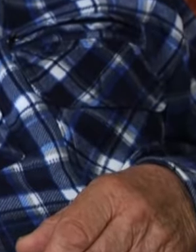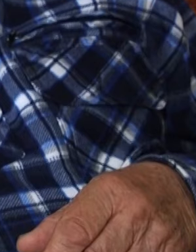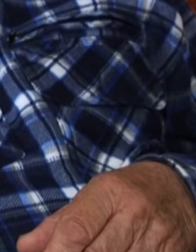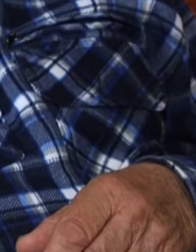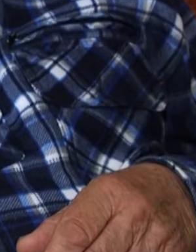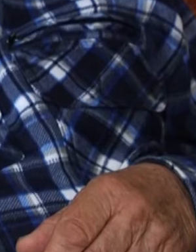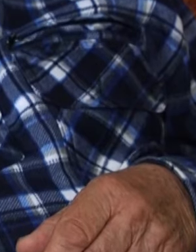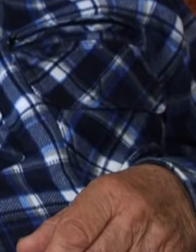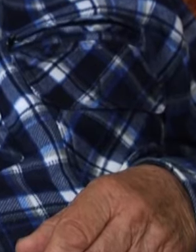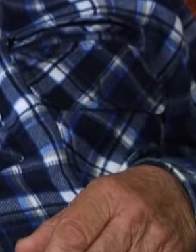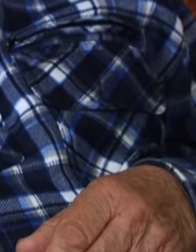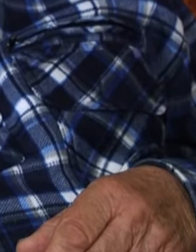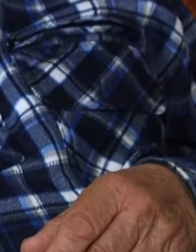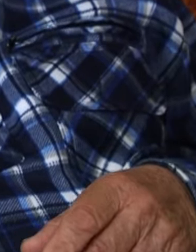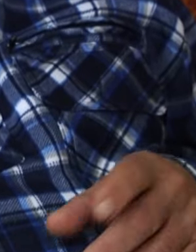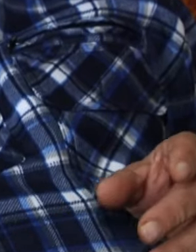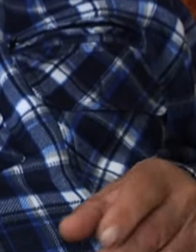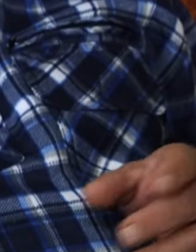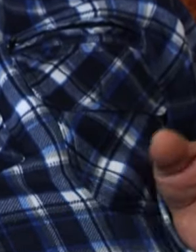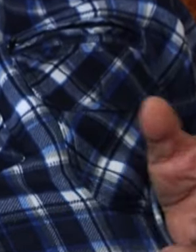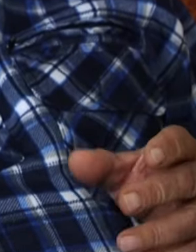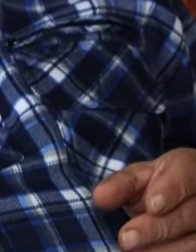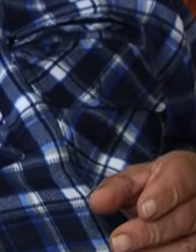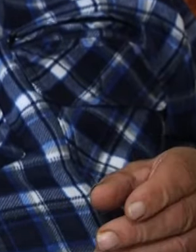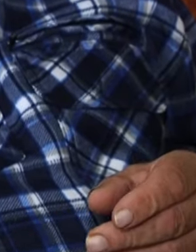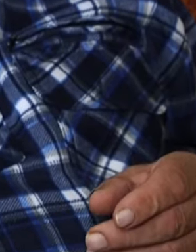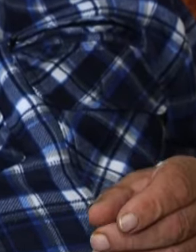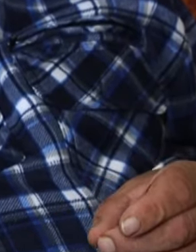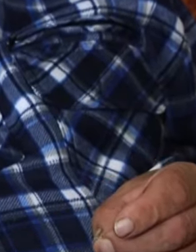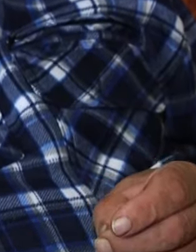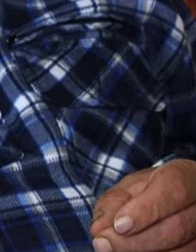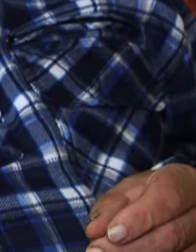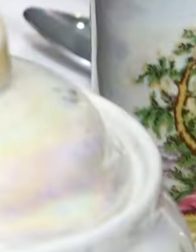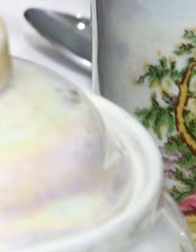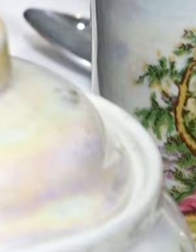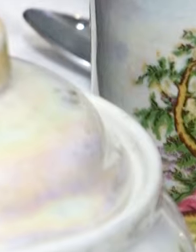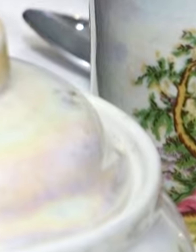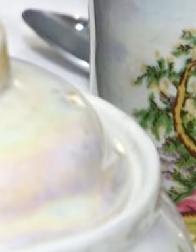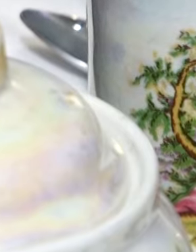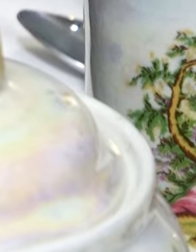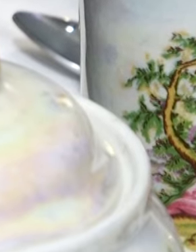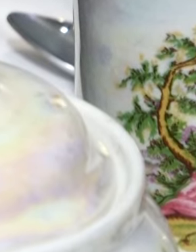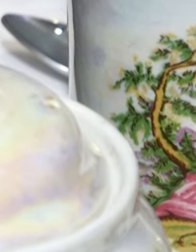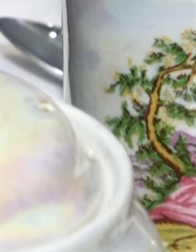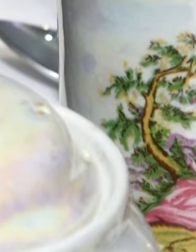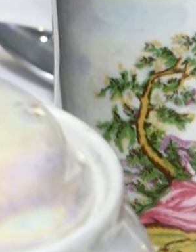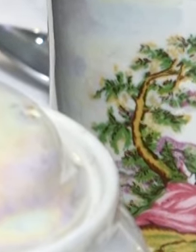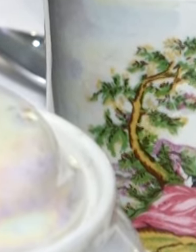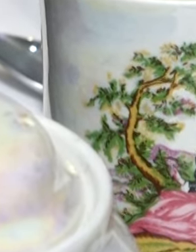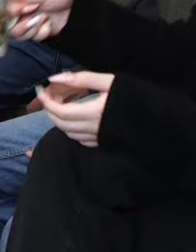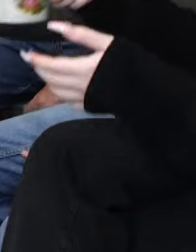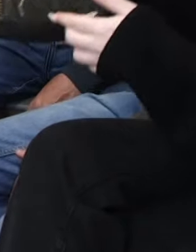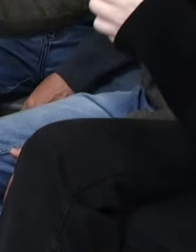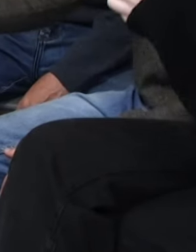удачно. У людях уже не все-таки ругаться. Да. Всей семьей собираются по праздникам, но